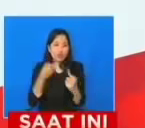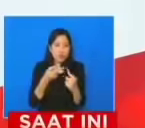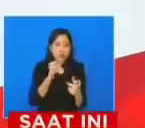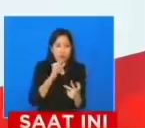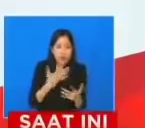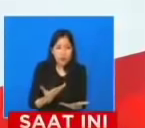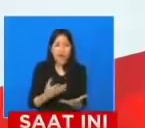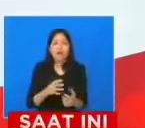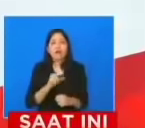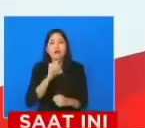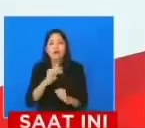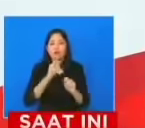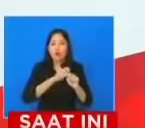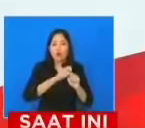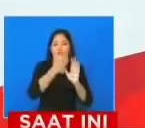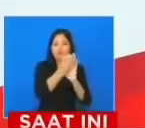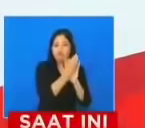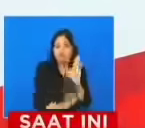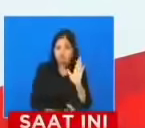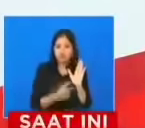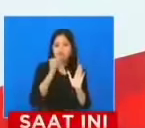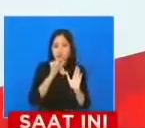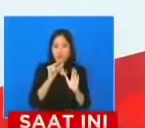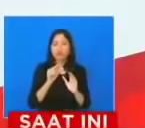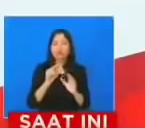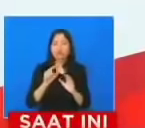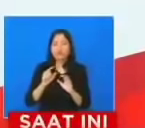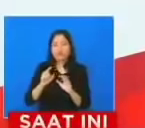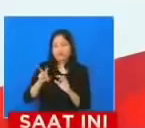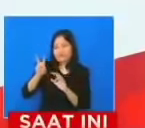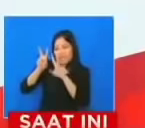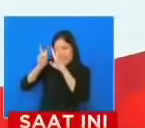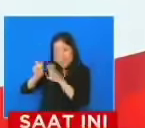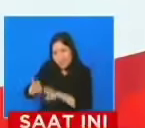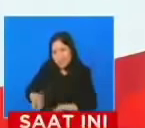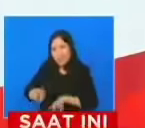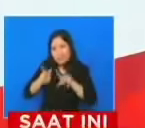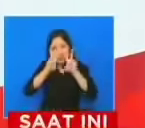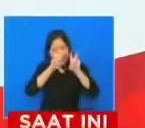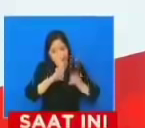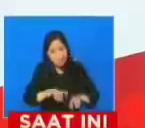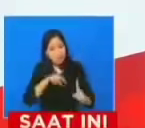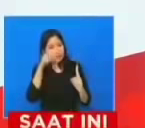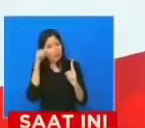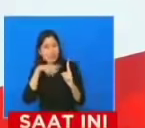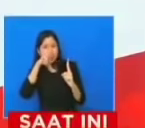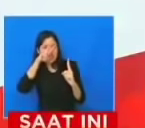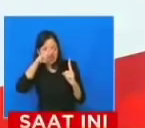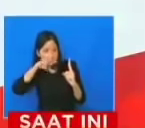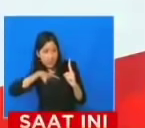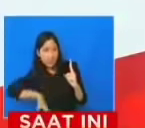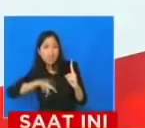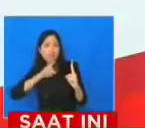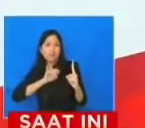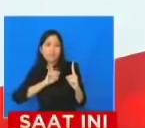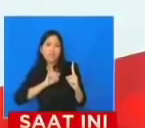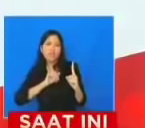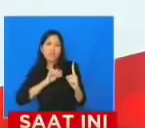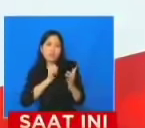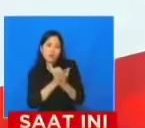kebijakan untuk melakukan screening, untuk melakukan pemeriksaan